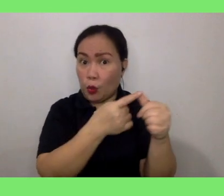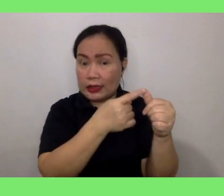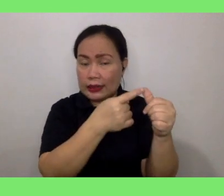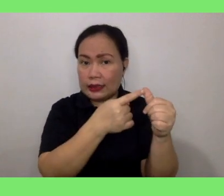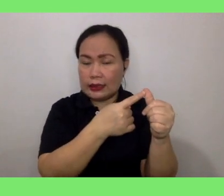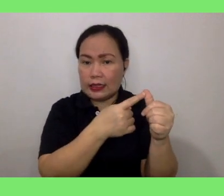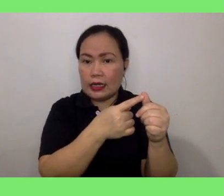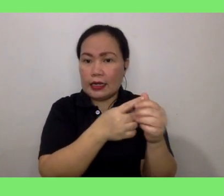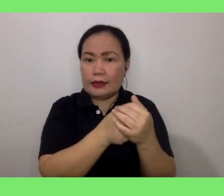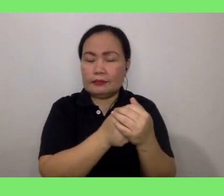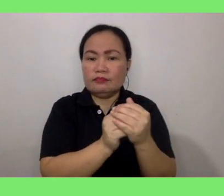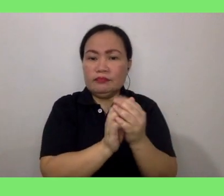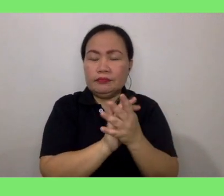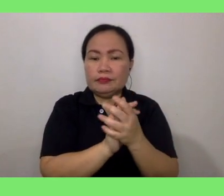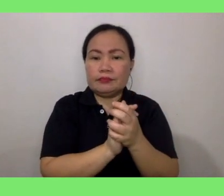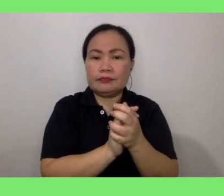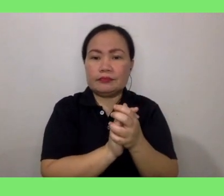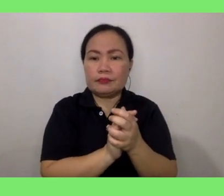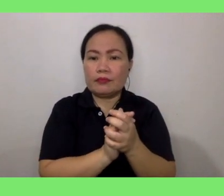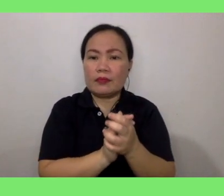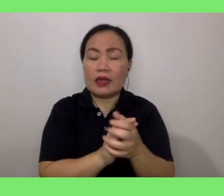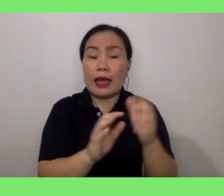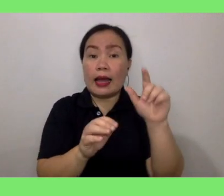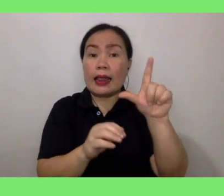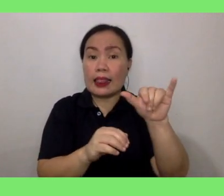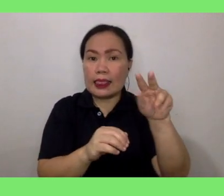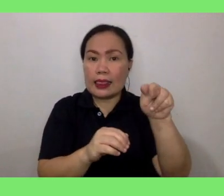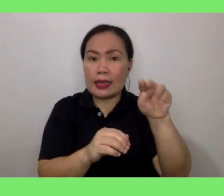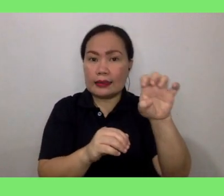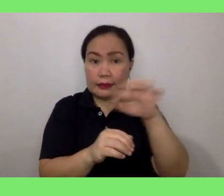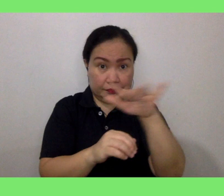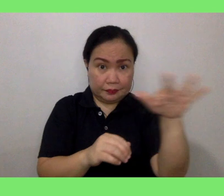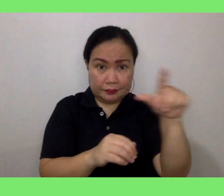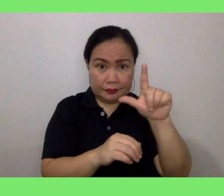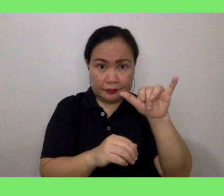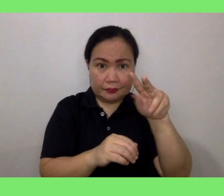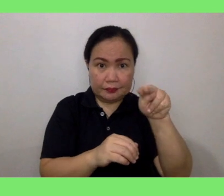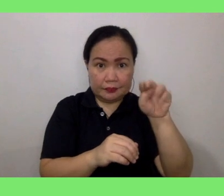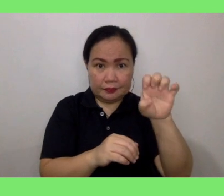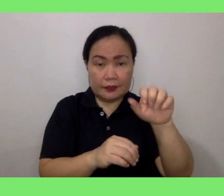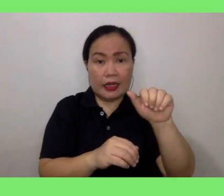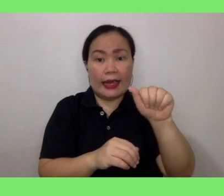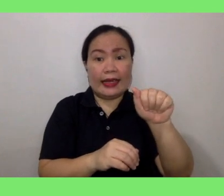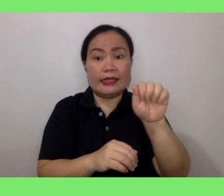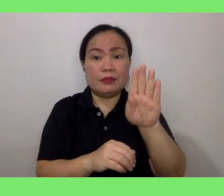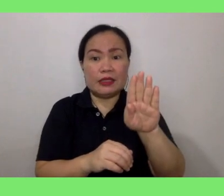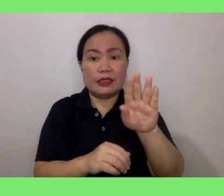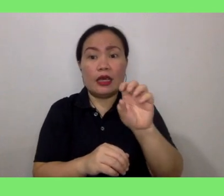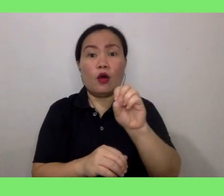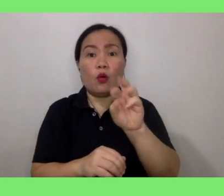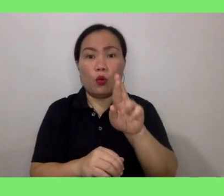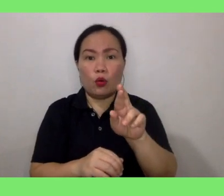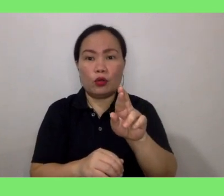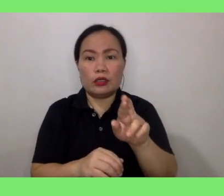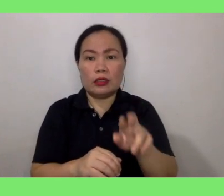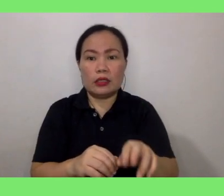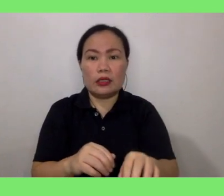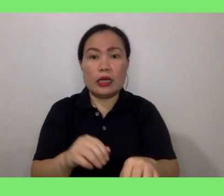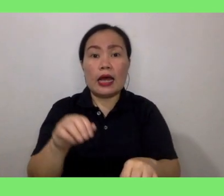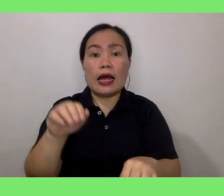from this is, you may name it as line AB, pwede pong line AB,